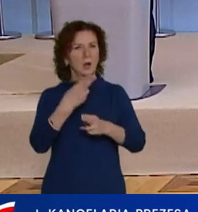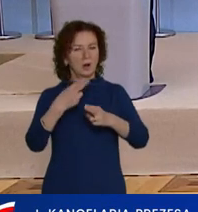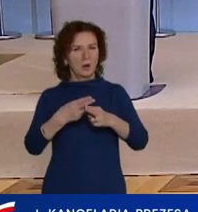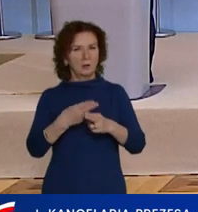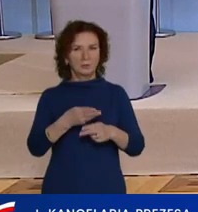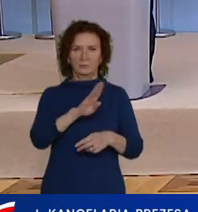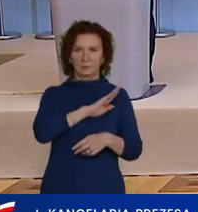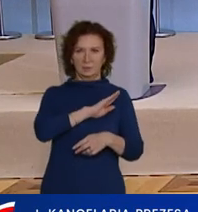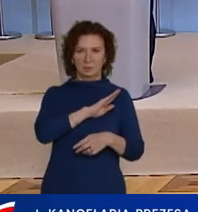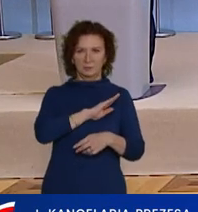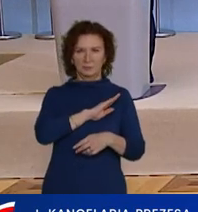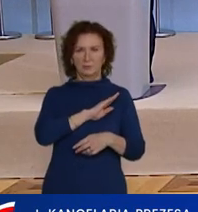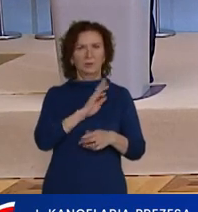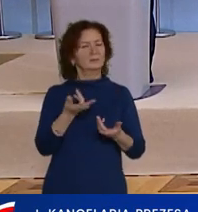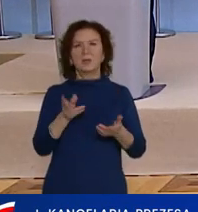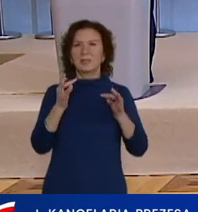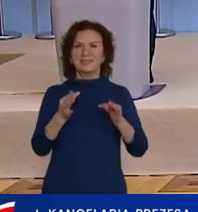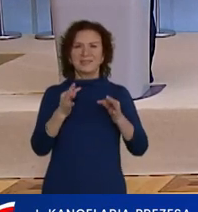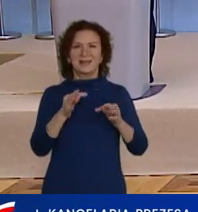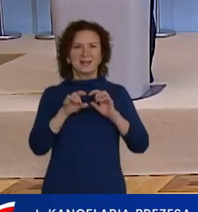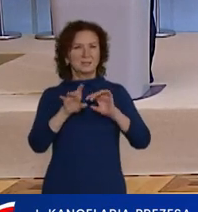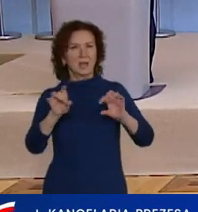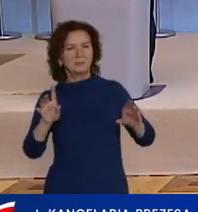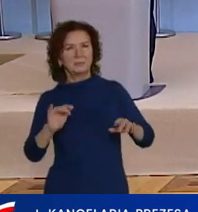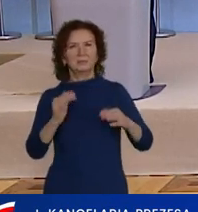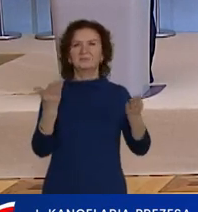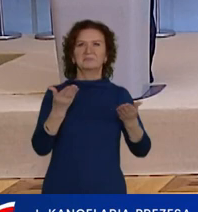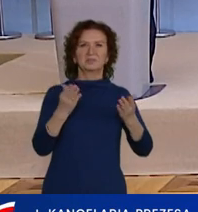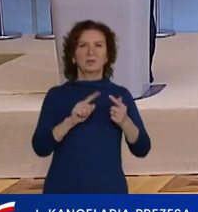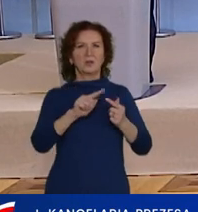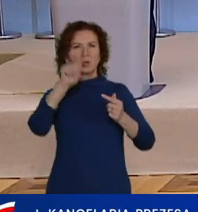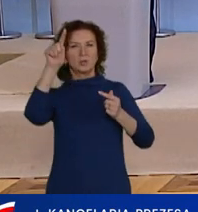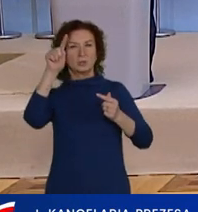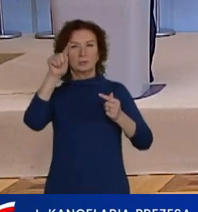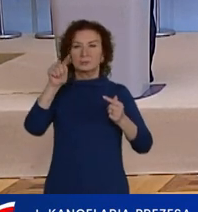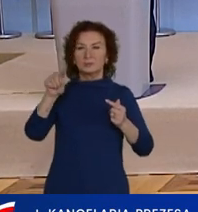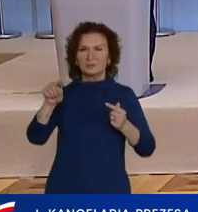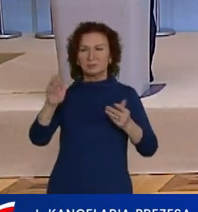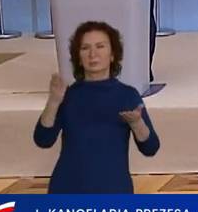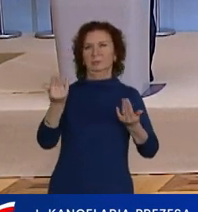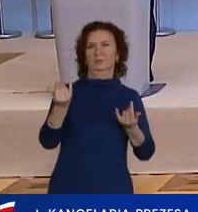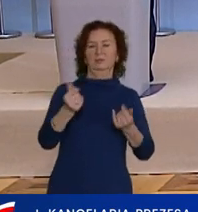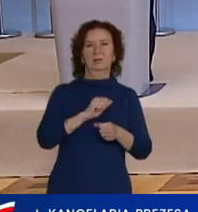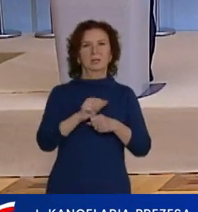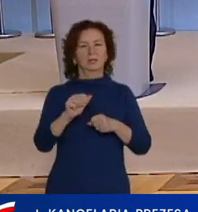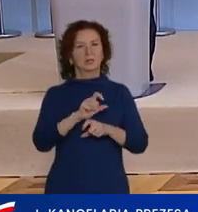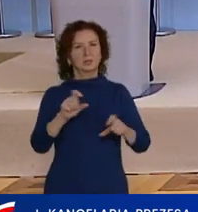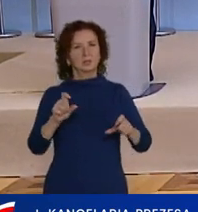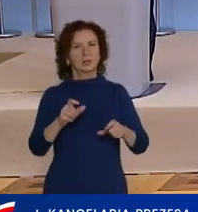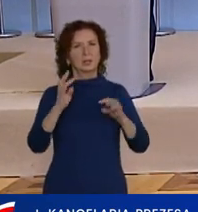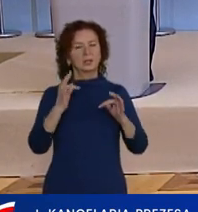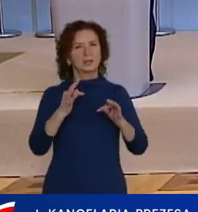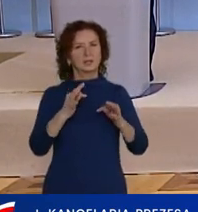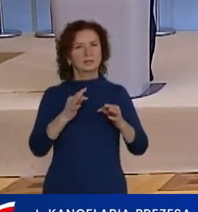zgonów, w którym miejscu epidemii jesteśmy? Czy już schodzimy z górki trzeciej fali, czy to jest jeszcze, czy jeszcze czekają